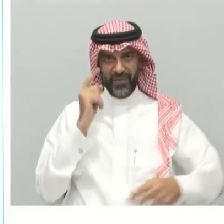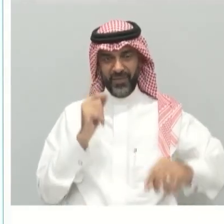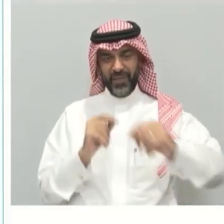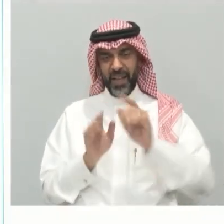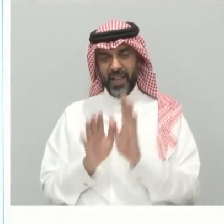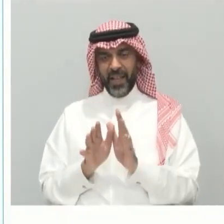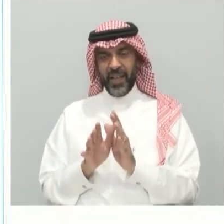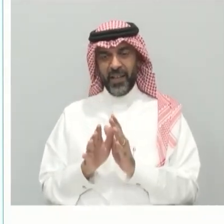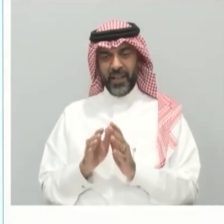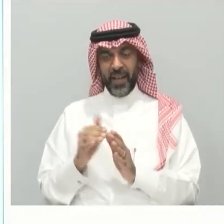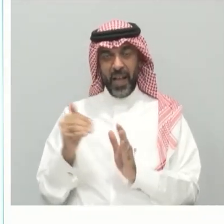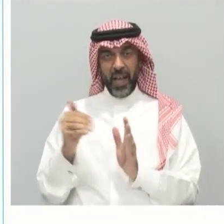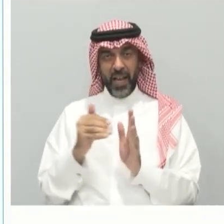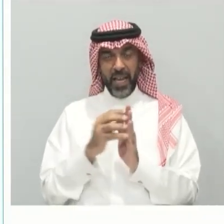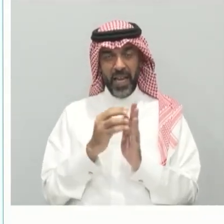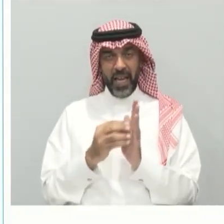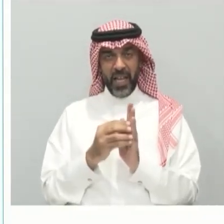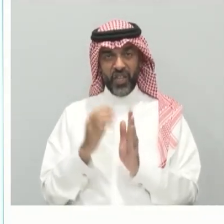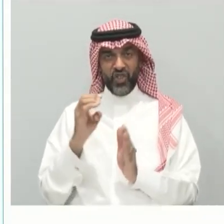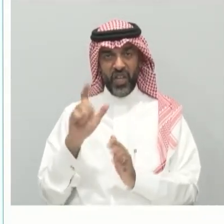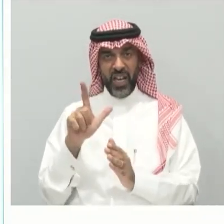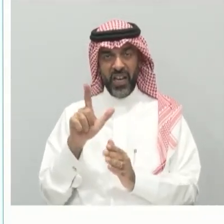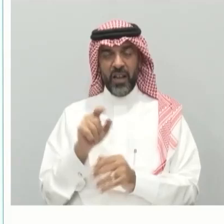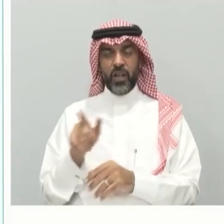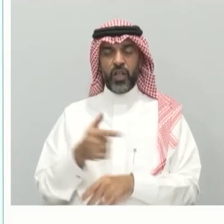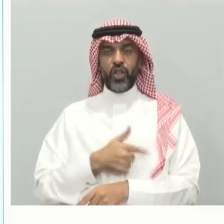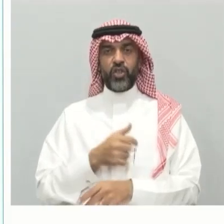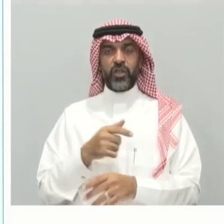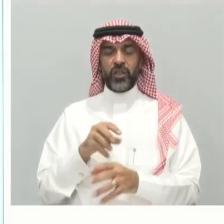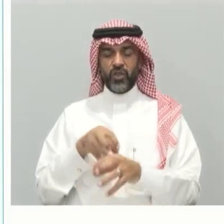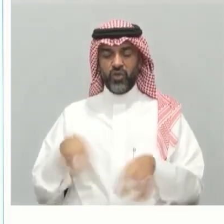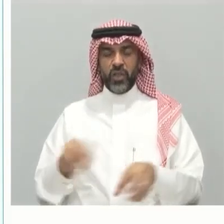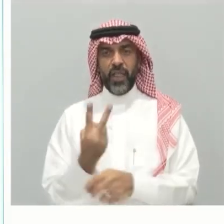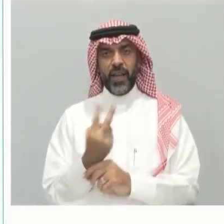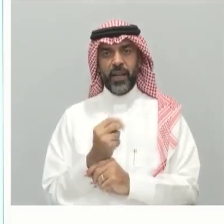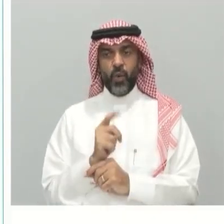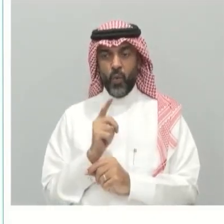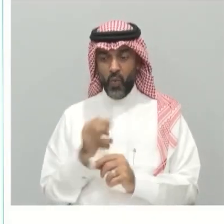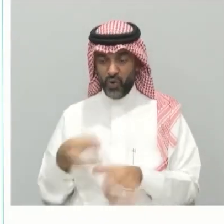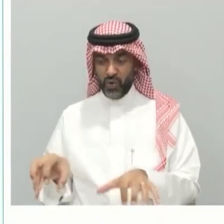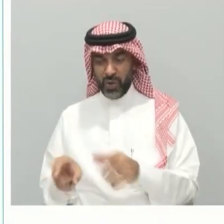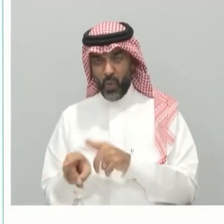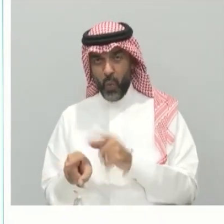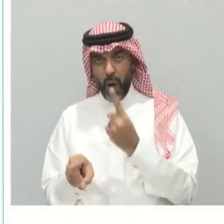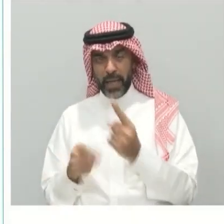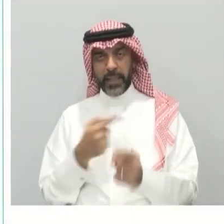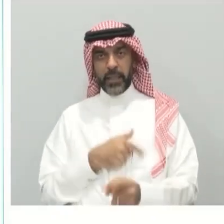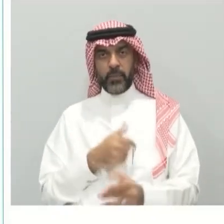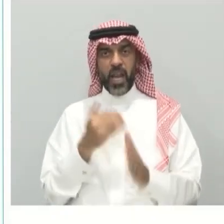تتكون الخليه الجلفانيه من جزئين كل جزء منها يسمى ماذا يسمى نصف الخليه نصف